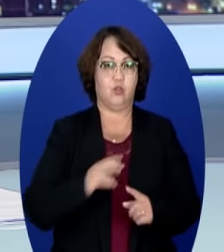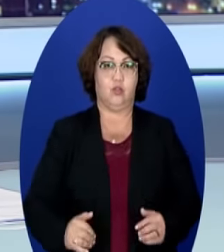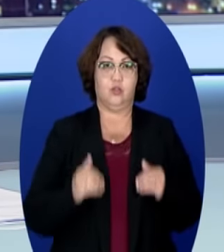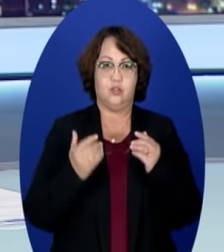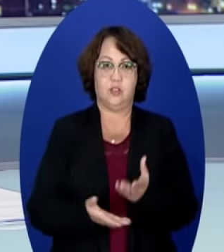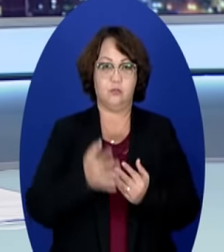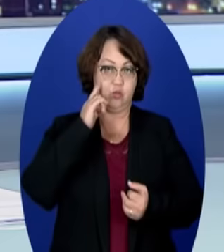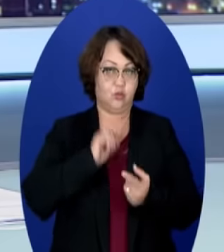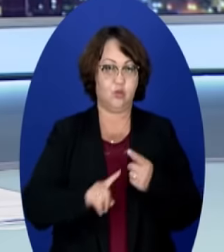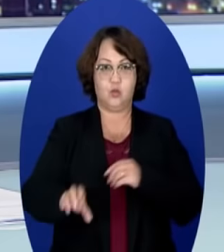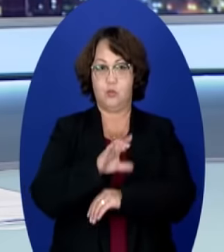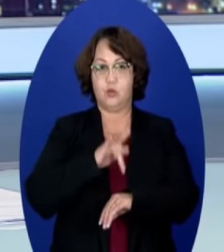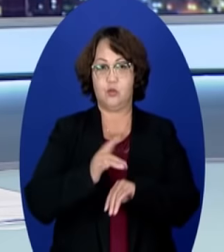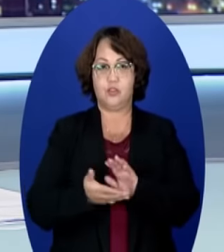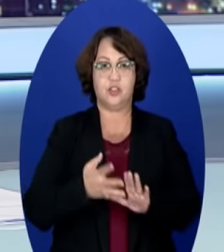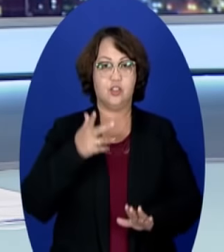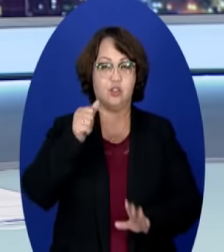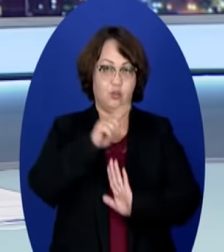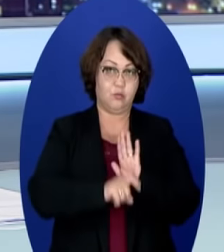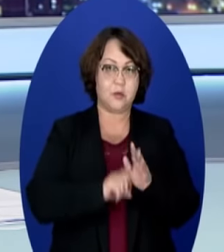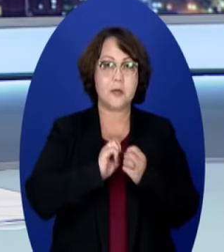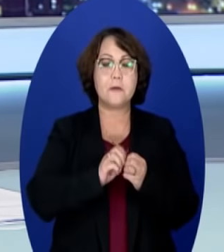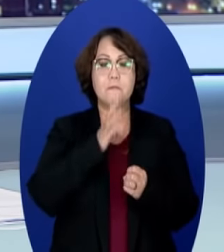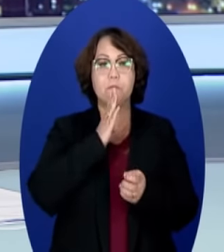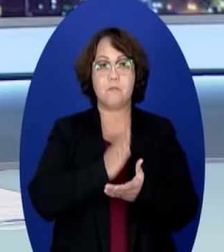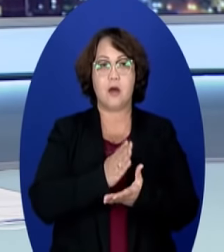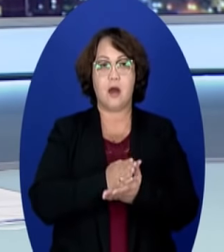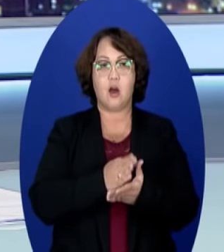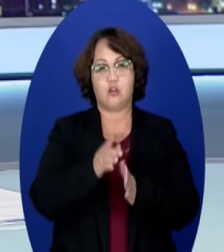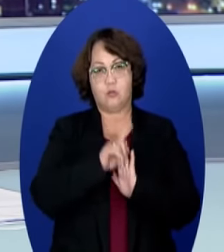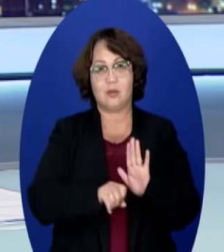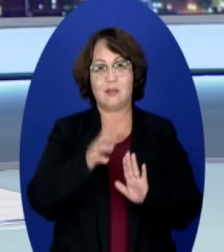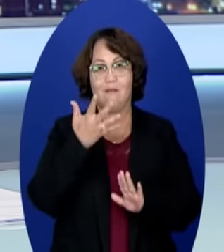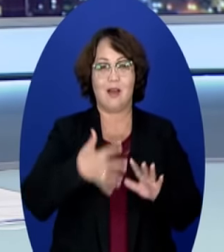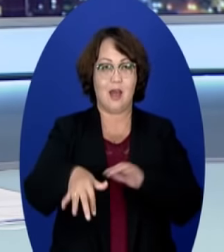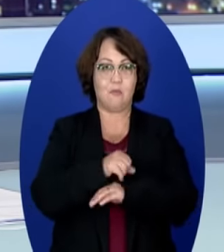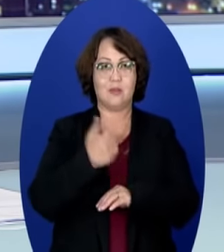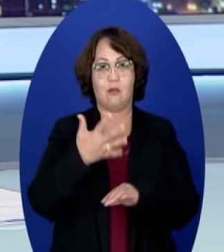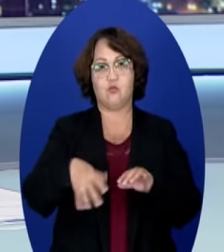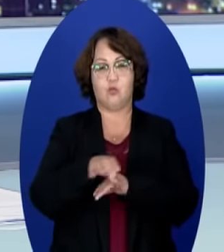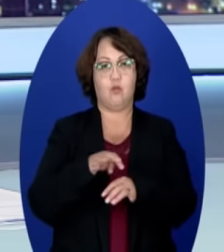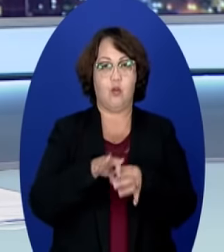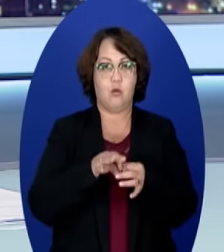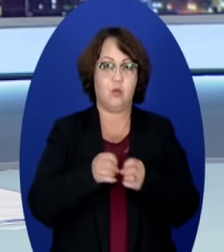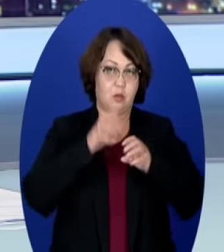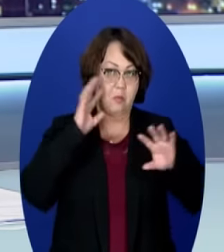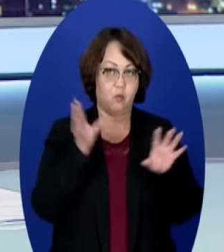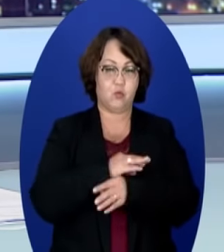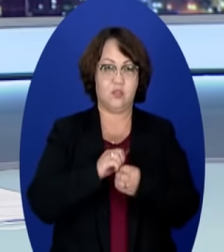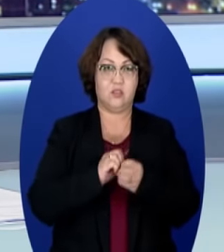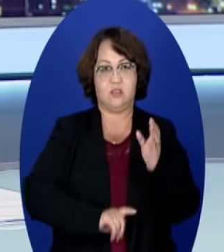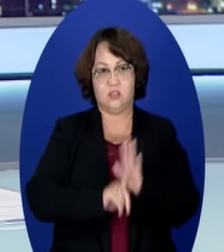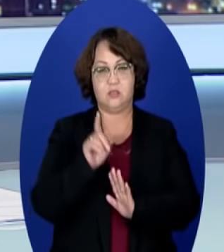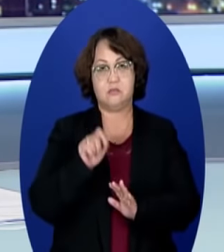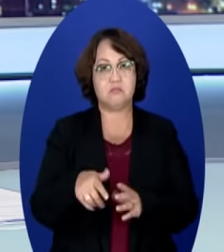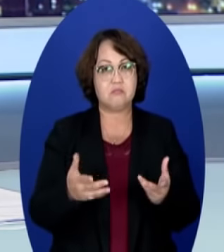дэмжих зорилгоор сумын төвийн шинжилэл хөтөлбөрийг хэрэгжүүлэхээр болсон юм а. Хөтөлбөрт 5 аймгийн 5 сумыг хамруулж бүтээн байгуулалтыг эхлүүлсэн байна.